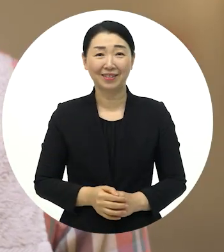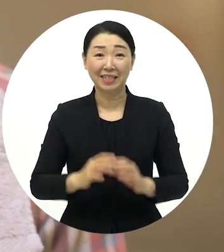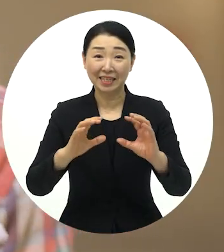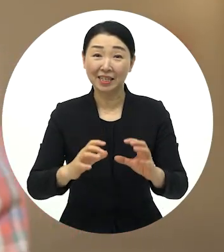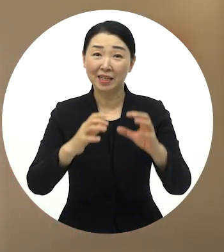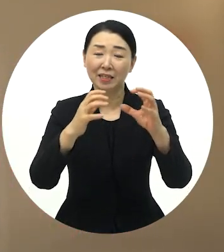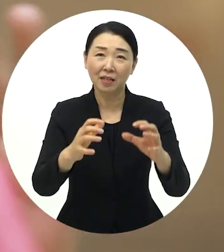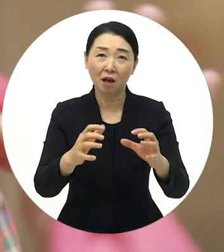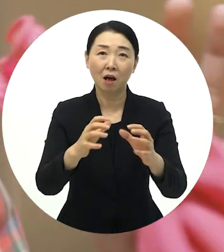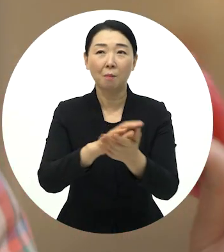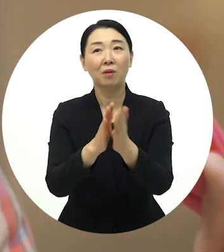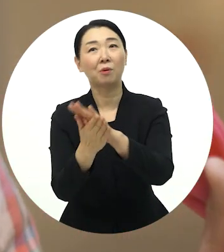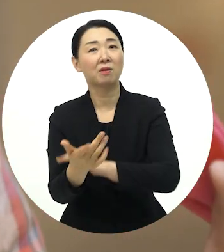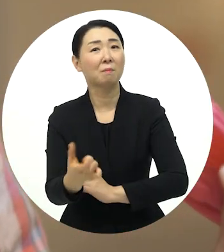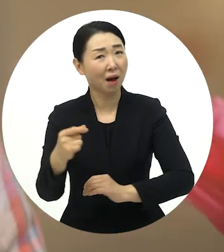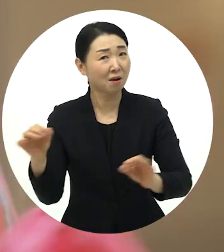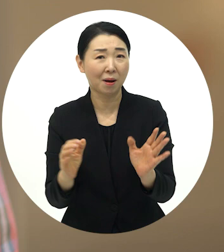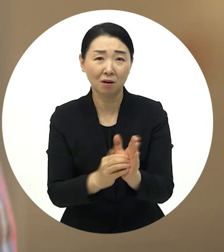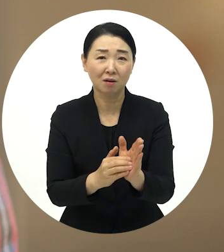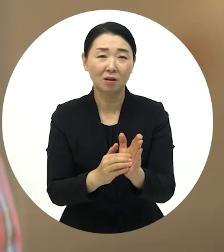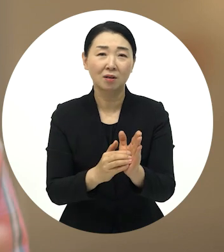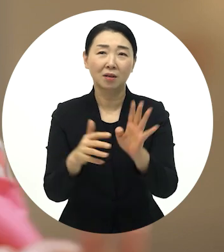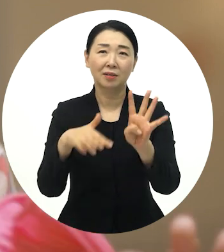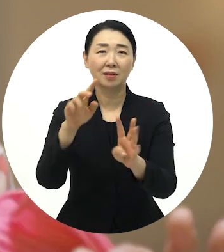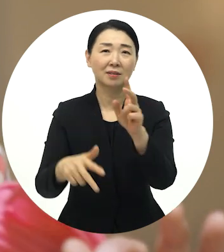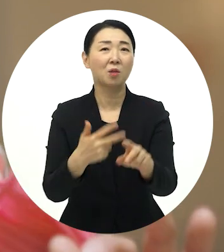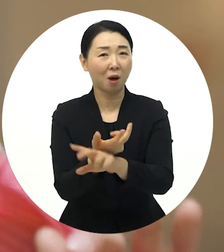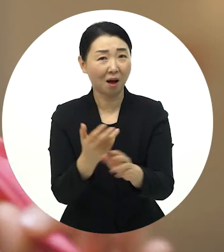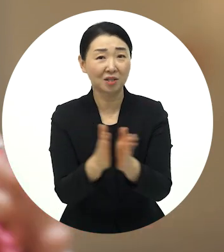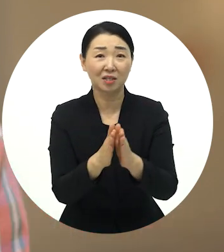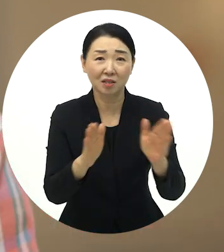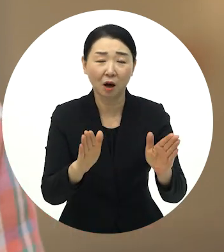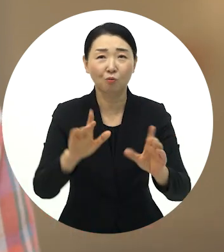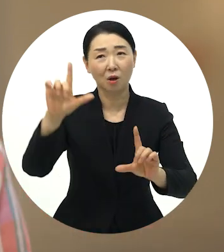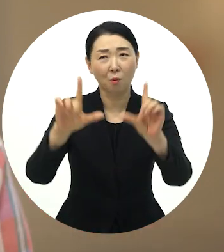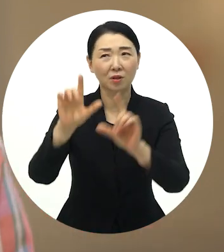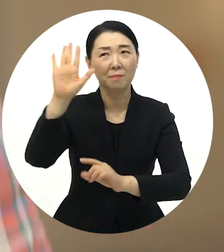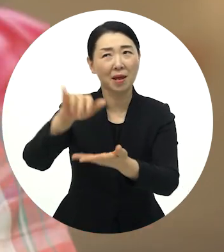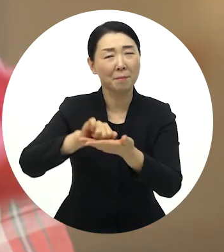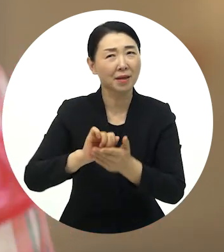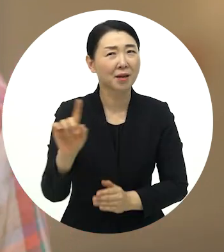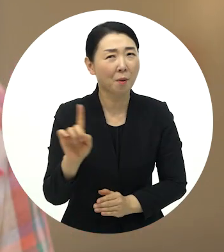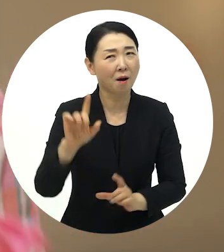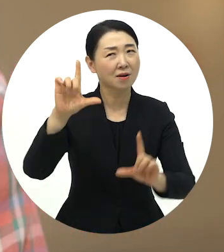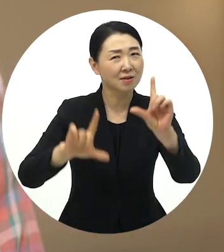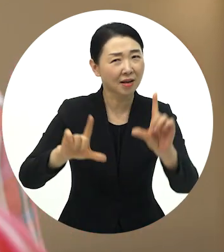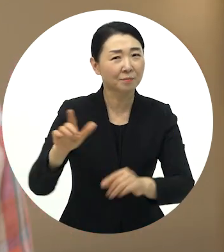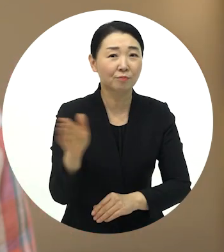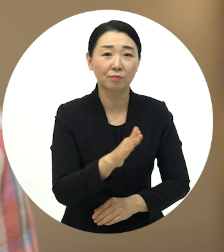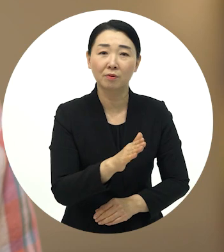어? 세상은 얼마나 빨리 변하는지 모른다. 지금 4차 산업혁명이 도래해가지고 우리가 지금 어떤 자세로 이 미래를 받아들여야 할지